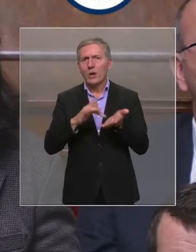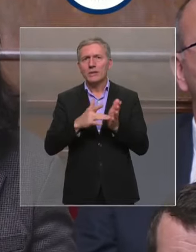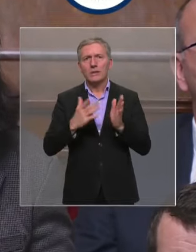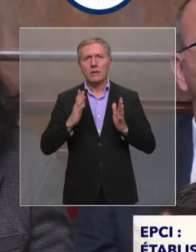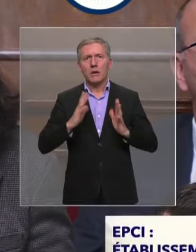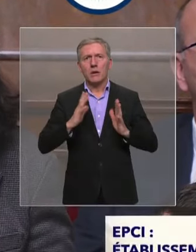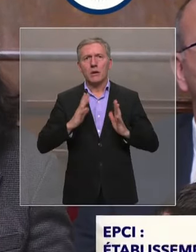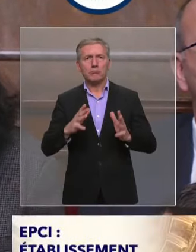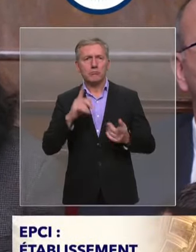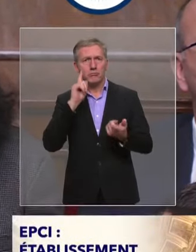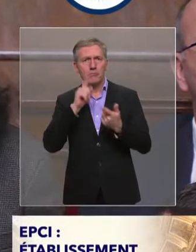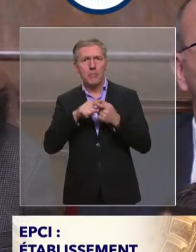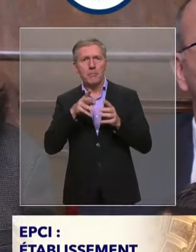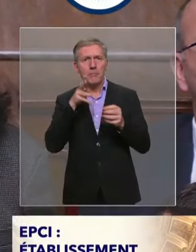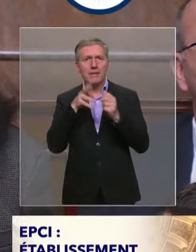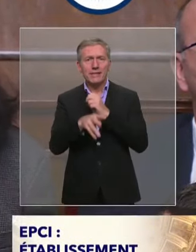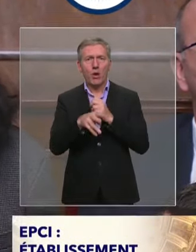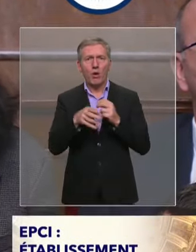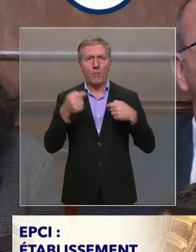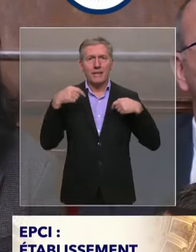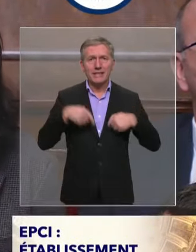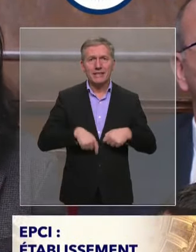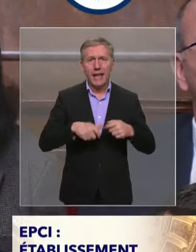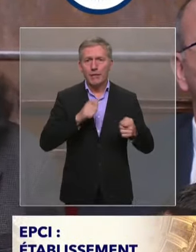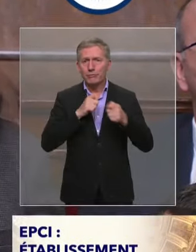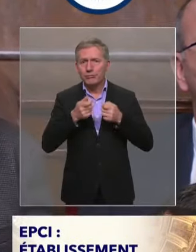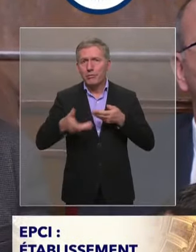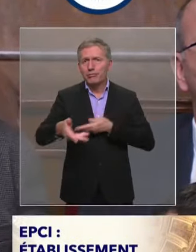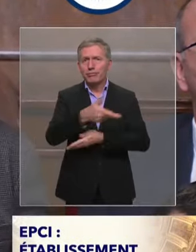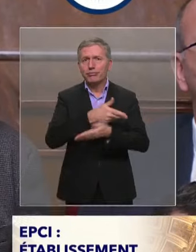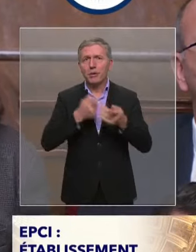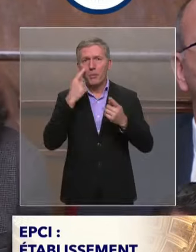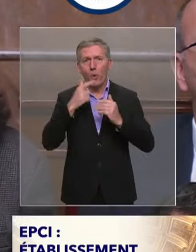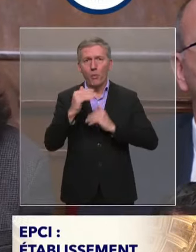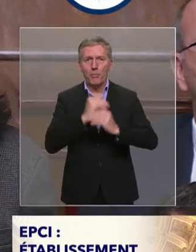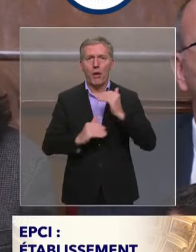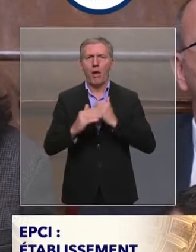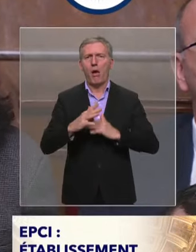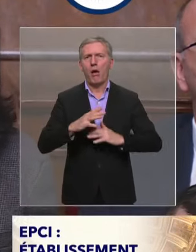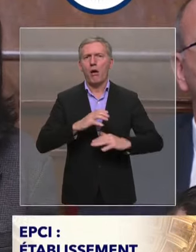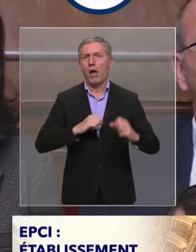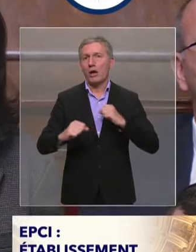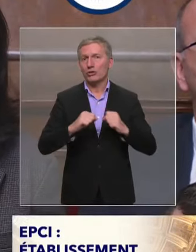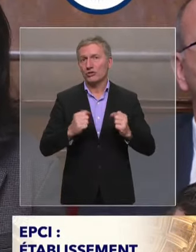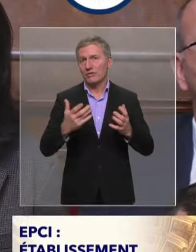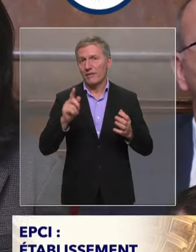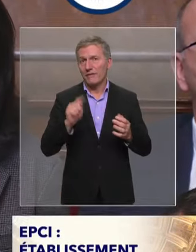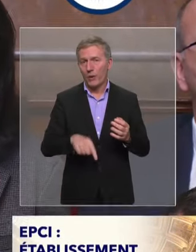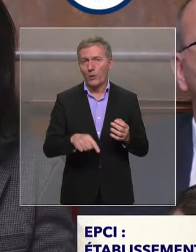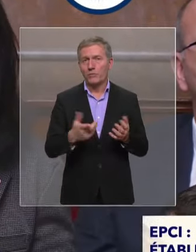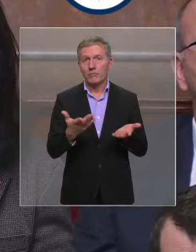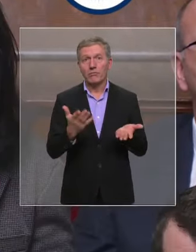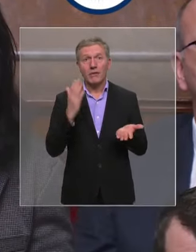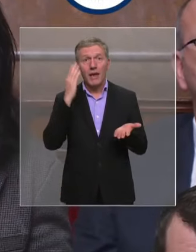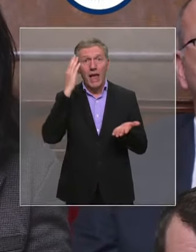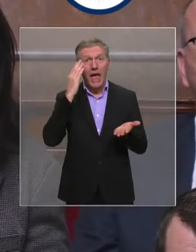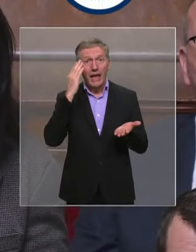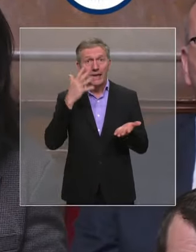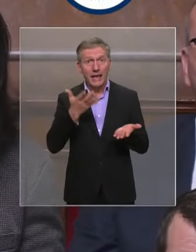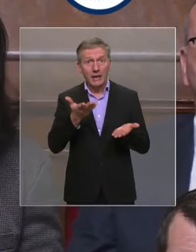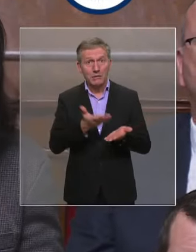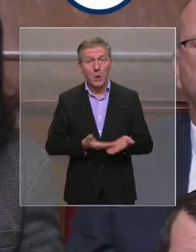mission interministérielle dédiée afin de définir un plan d'action. Pour faire face à cette inquiétude, à cette